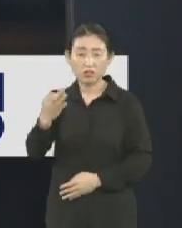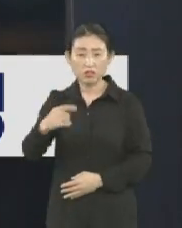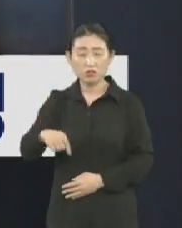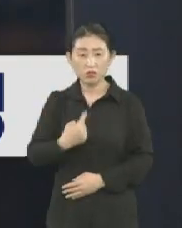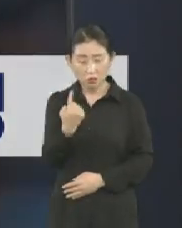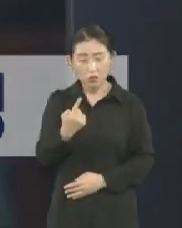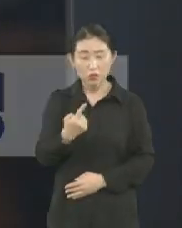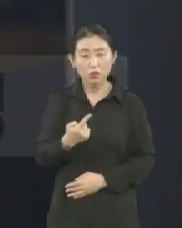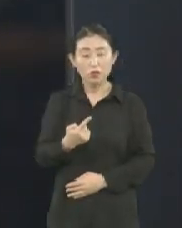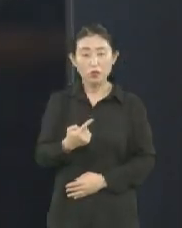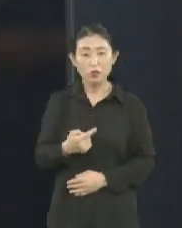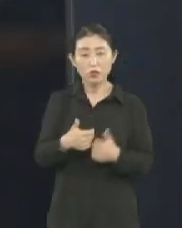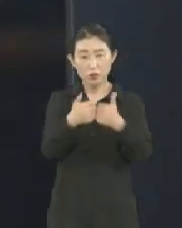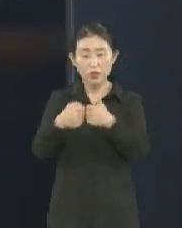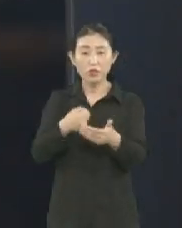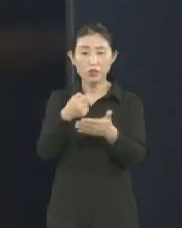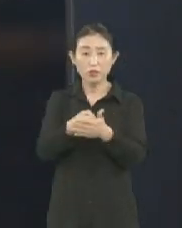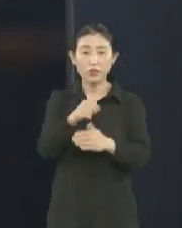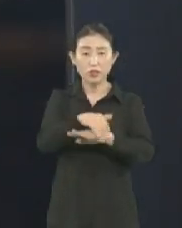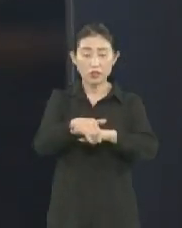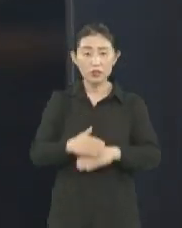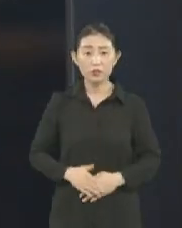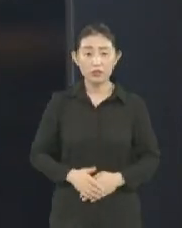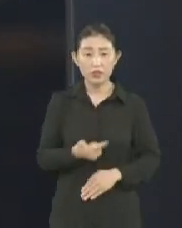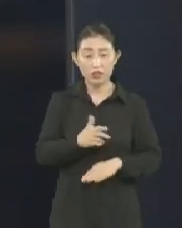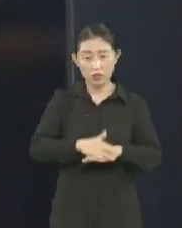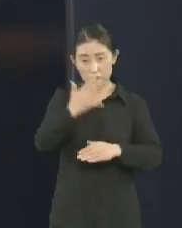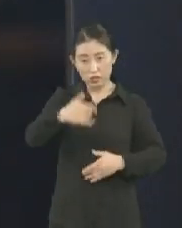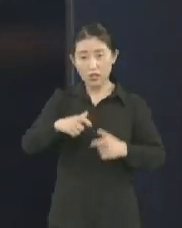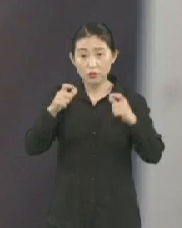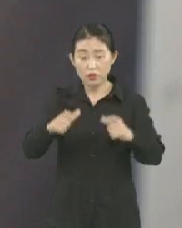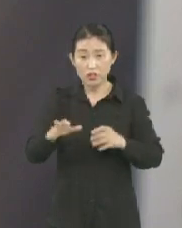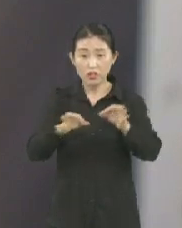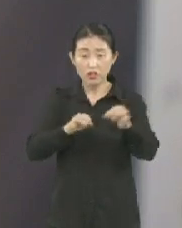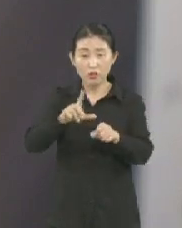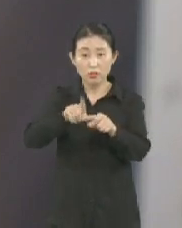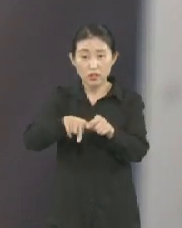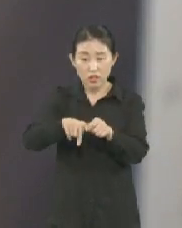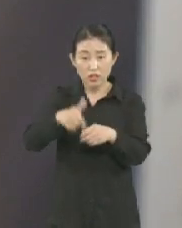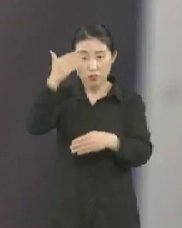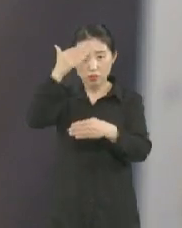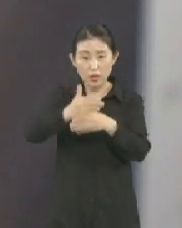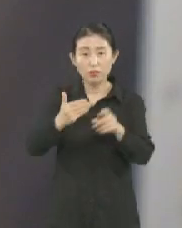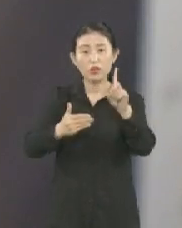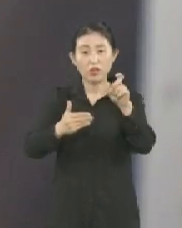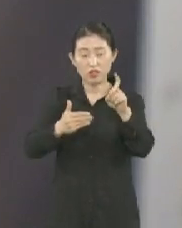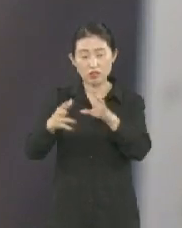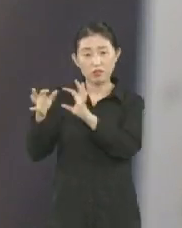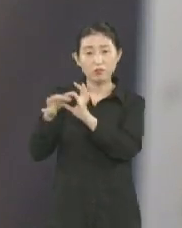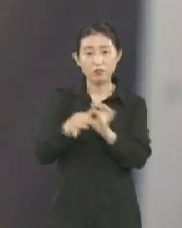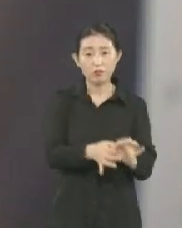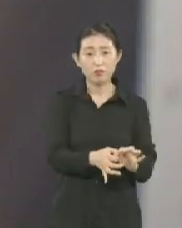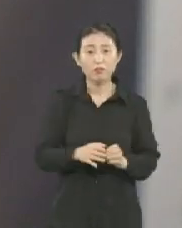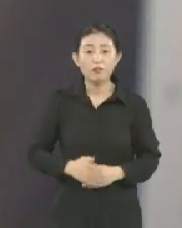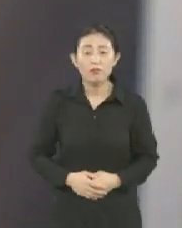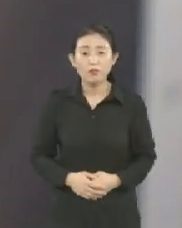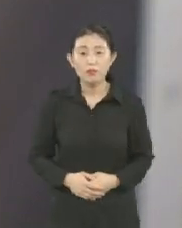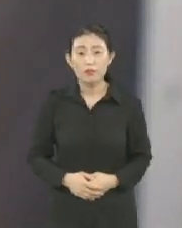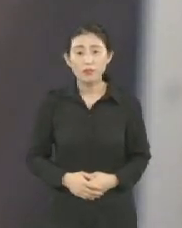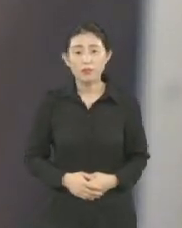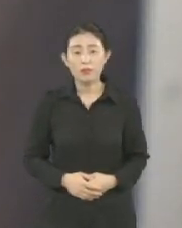거쳐 결정하기로 했습니다 대전과 충남 모두 영업시간 제한은 지금처럼 밤 11시 까지 로 계속 유지할